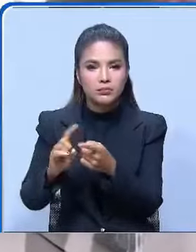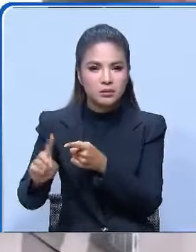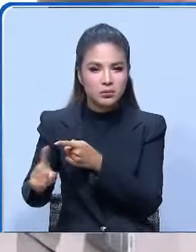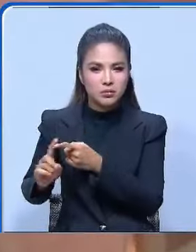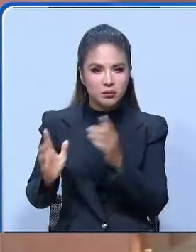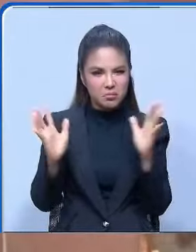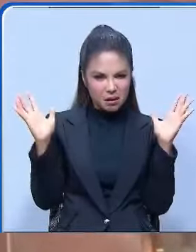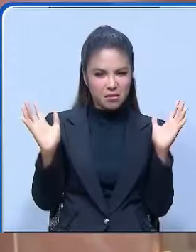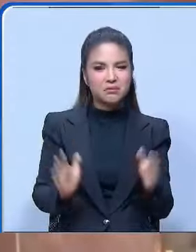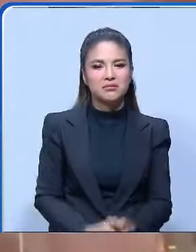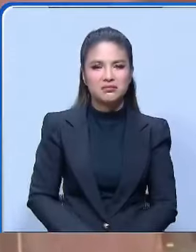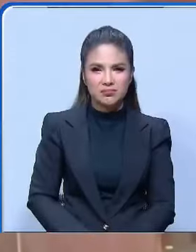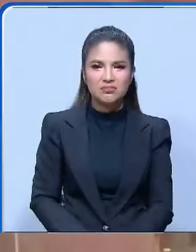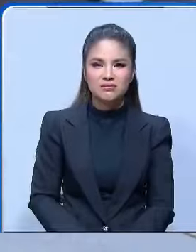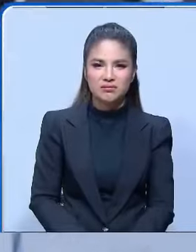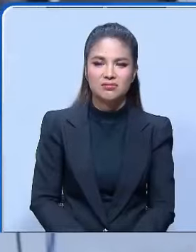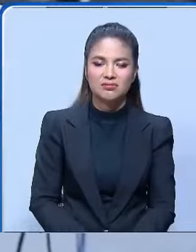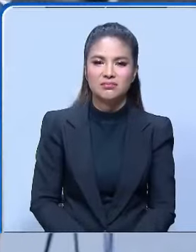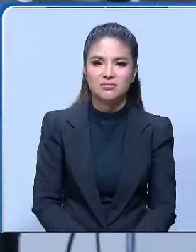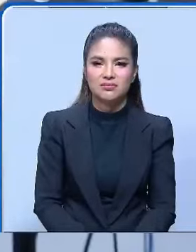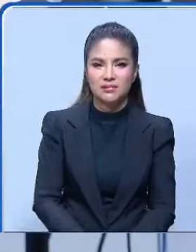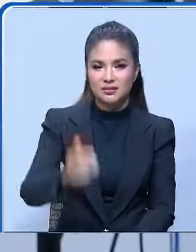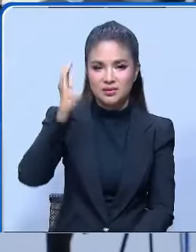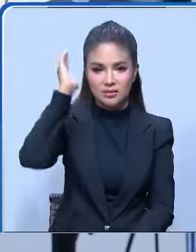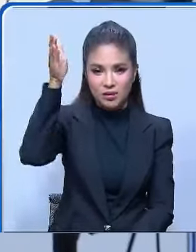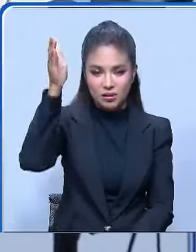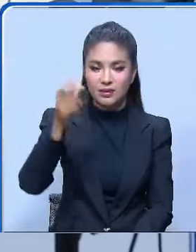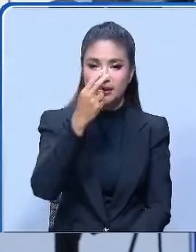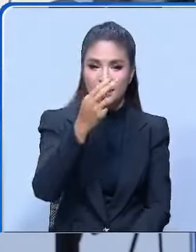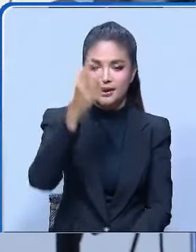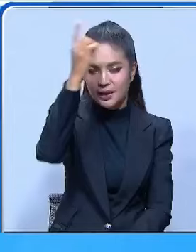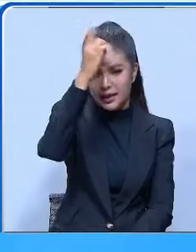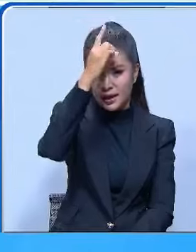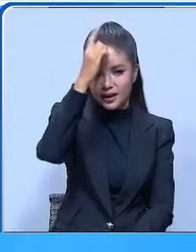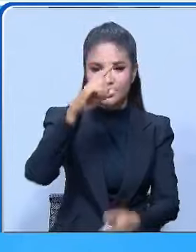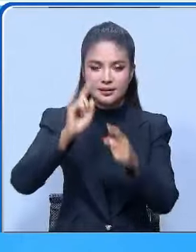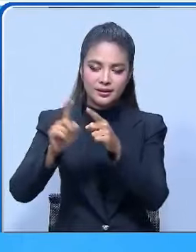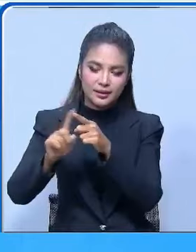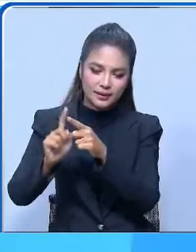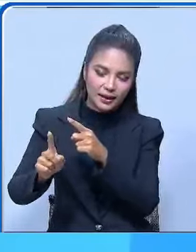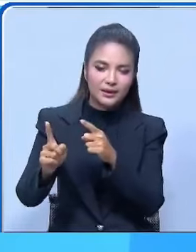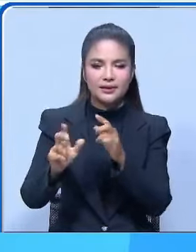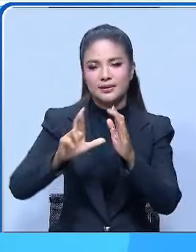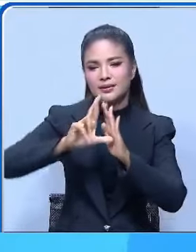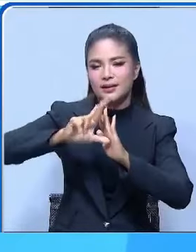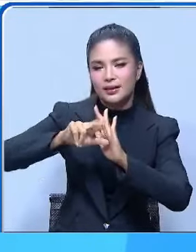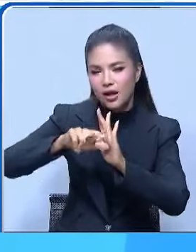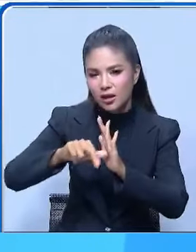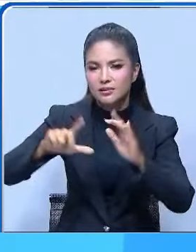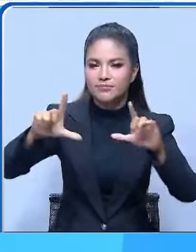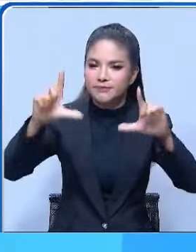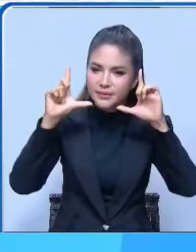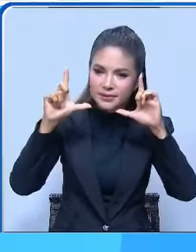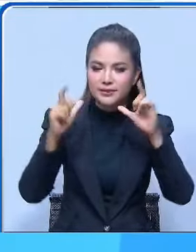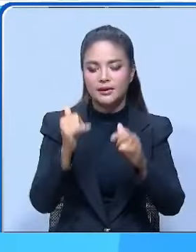ข้อหาก็แน่นๆเลยนะคะ แล้วเดี๋ยวหลังจากนี้น่าจะเห็นดาราเซเลบ TikToker กอร์อะไรพวกนี้นะดาวติ๊กต็อกทั้งหลายนะคะก็